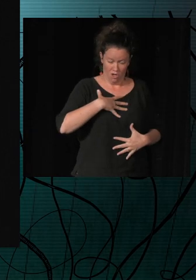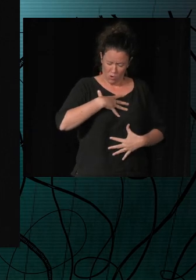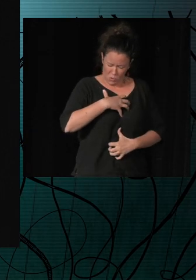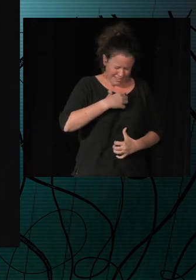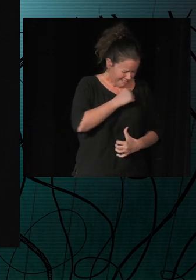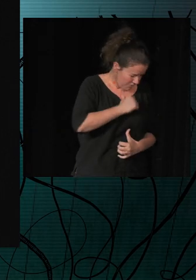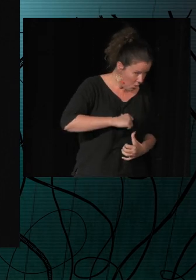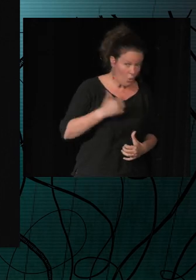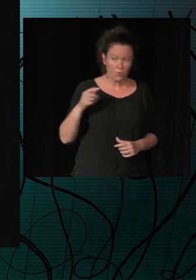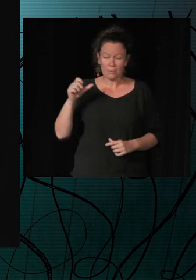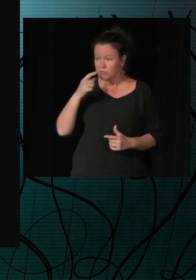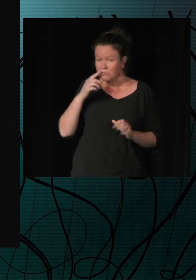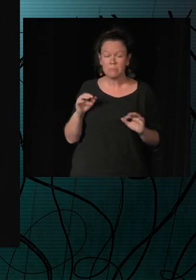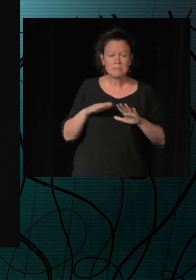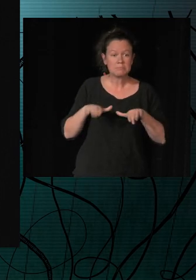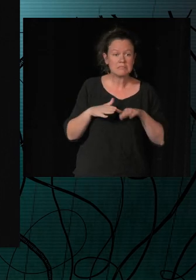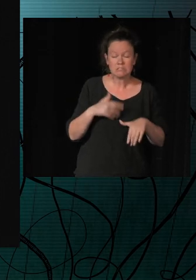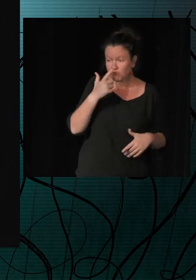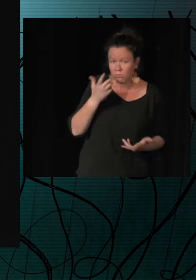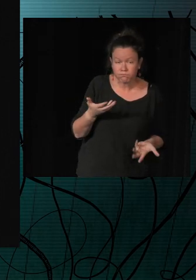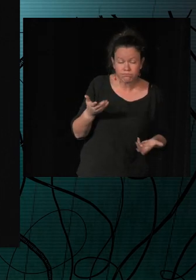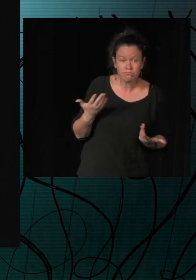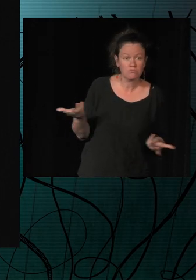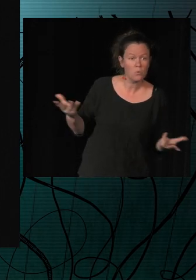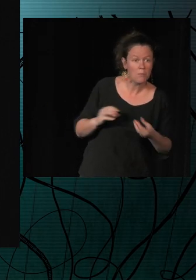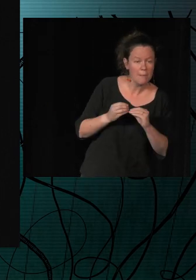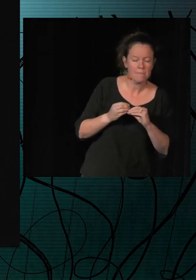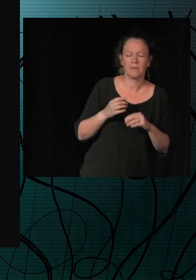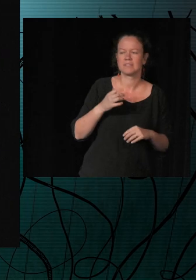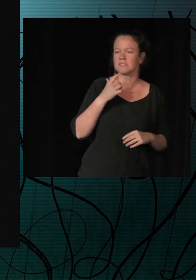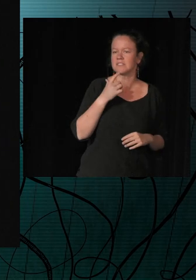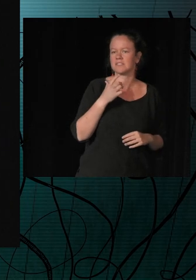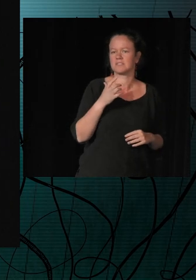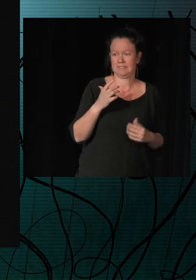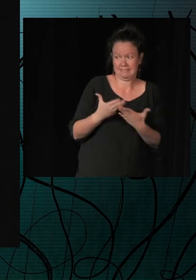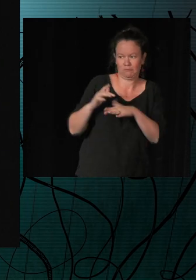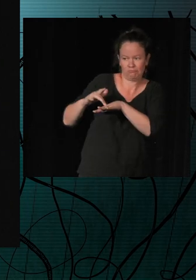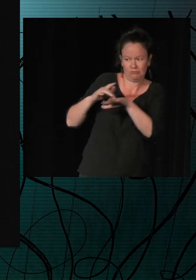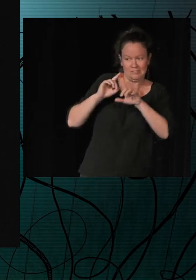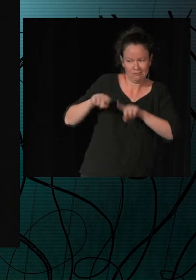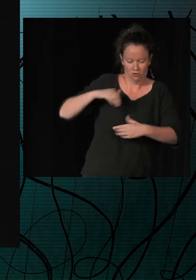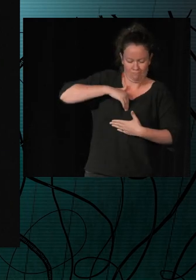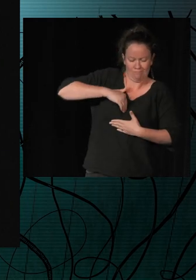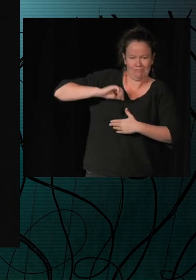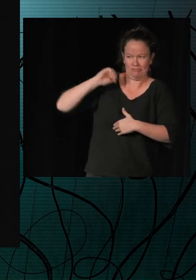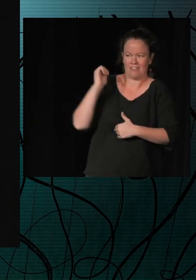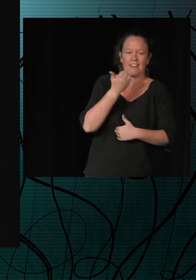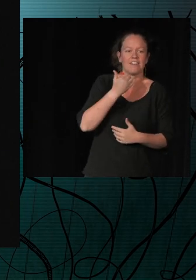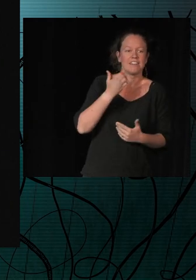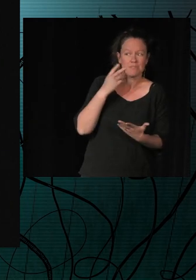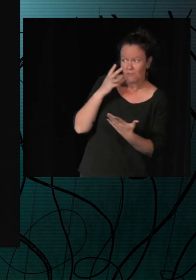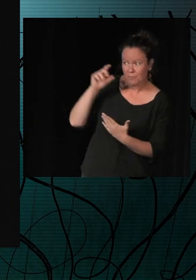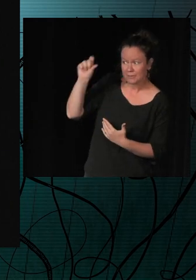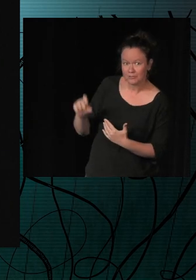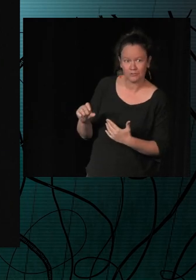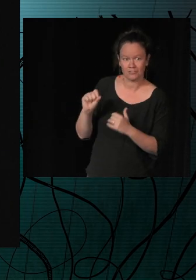que autour de la peur je trouve que quand on l'expérimente à plusieurs il y a aussi le cette façon de comprendre la peur des autres et les leviers